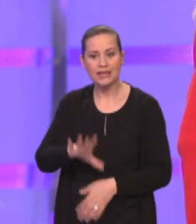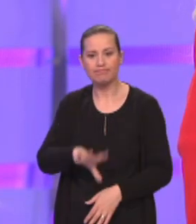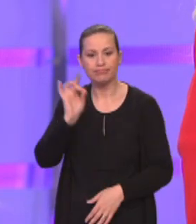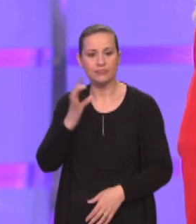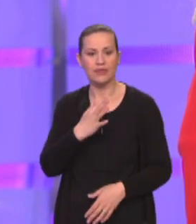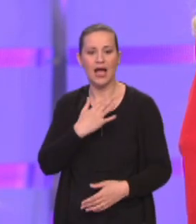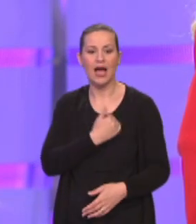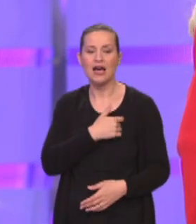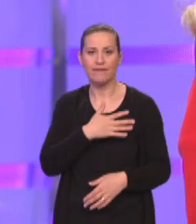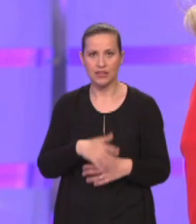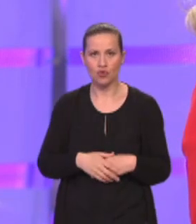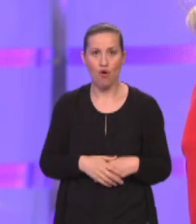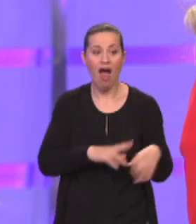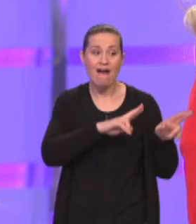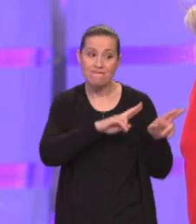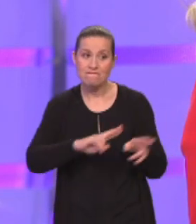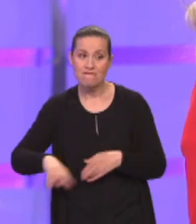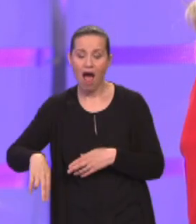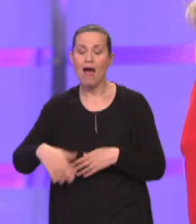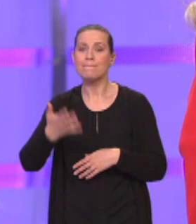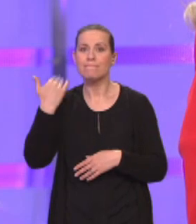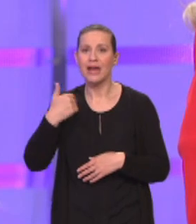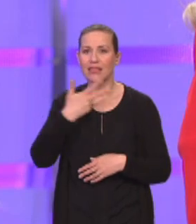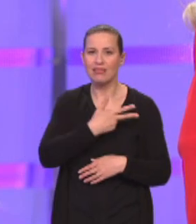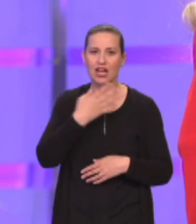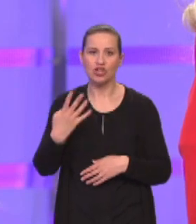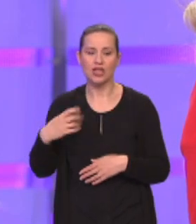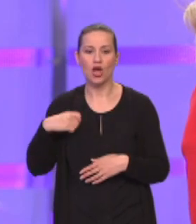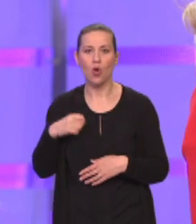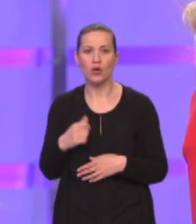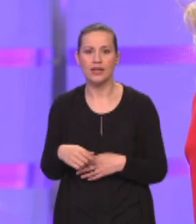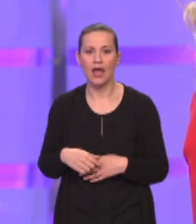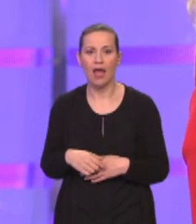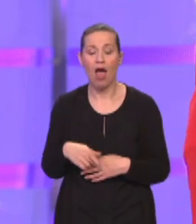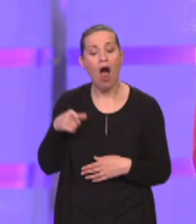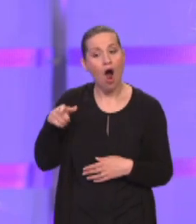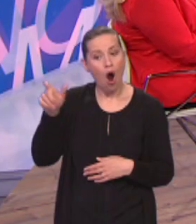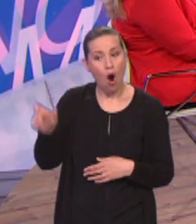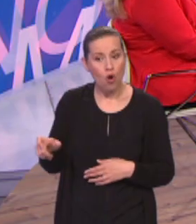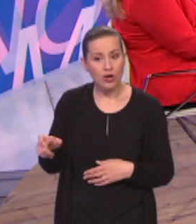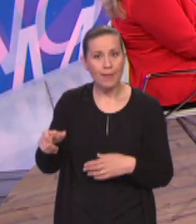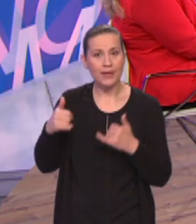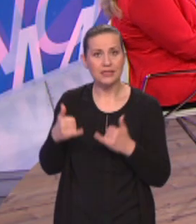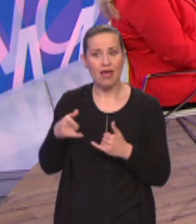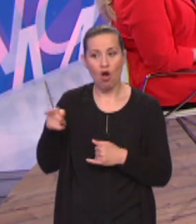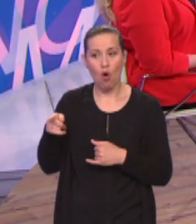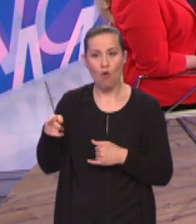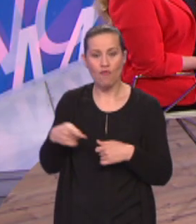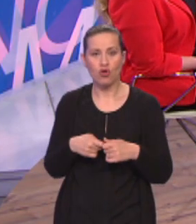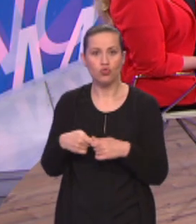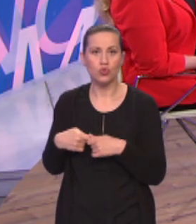Hrvatsku. Vratila se prije 3 ili 4 godine, koja bi upravo ovoj